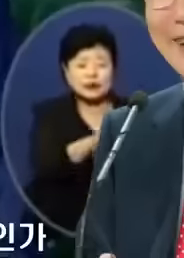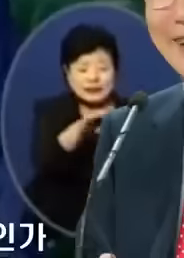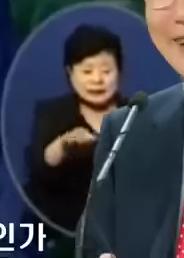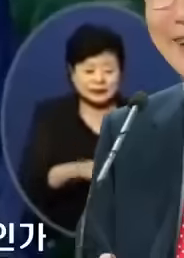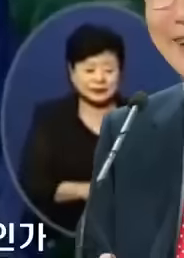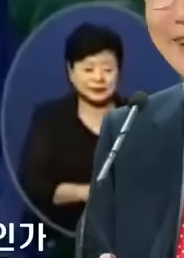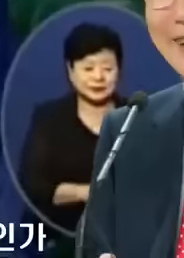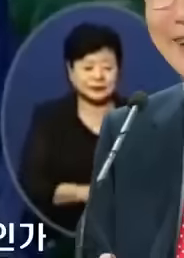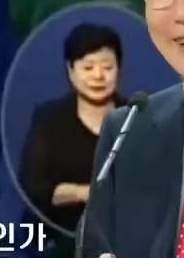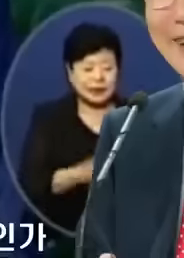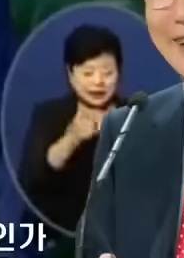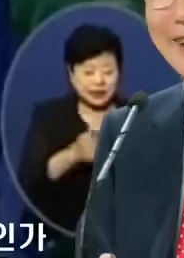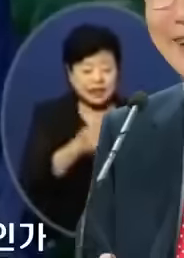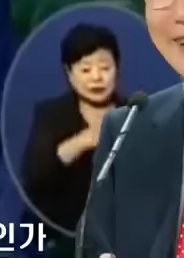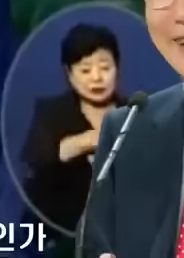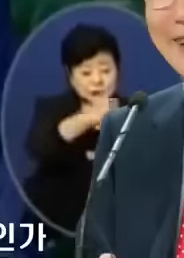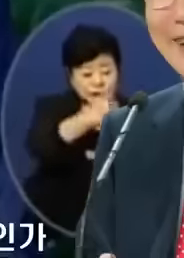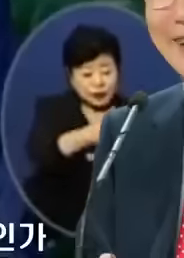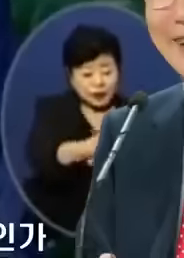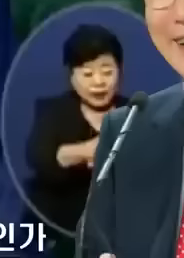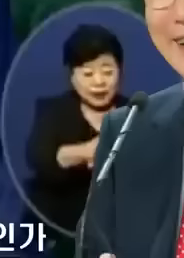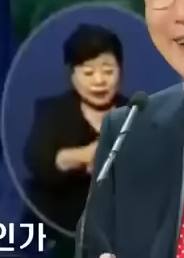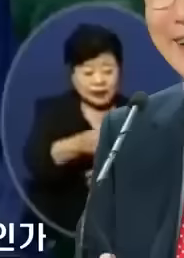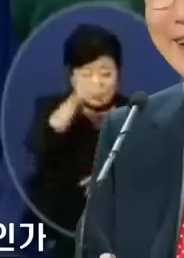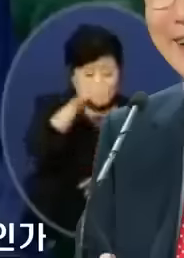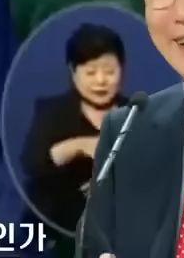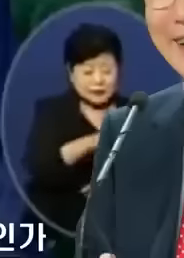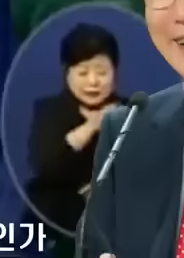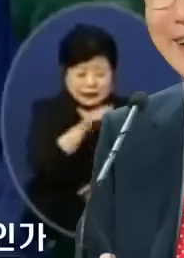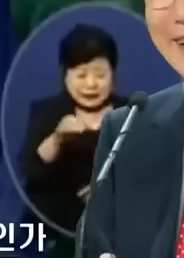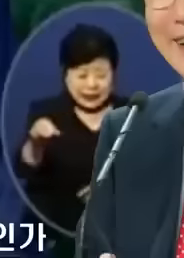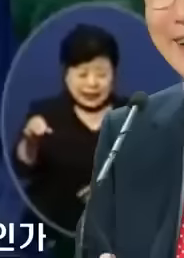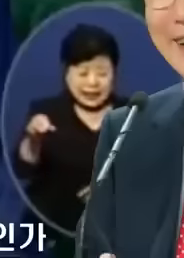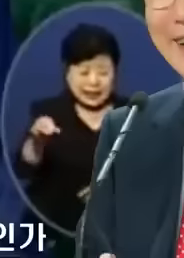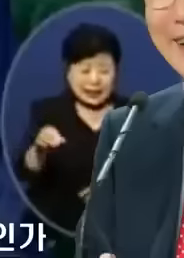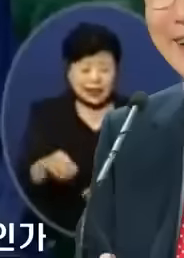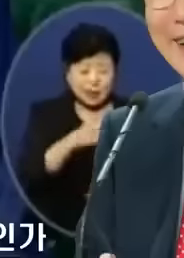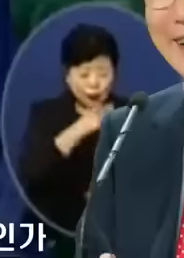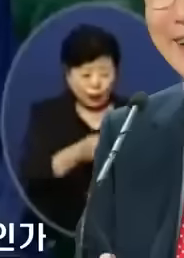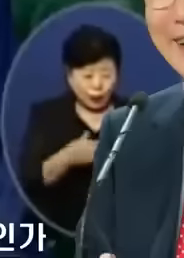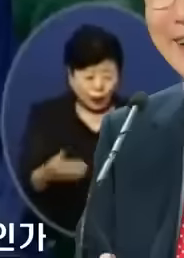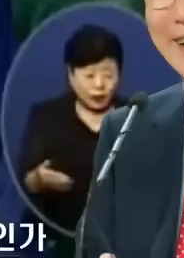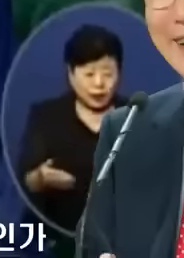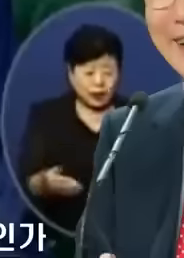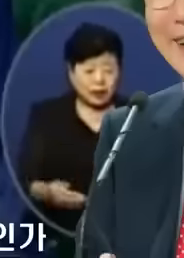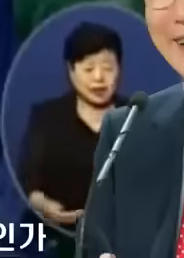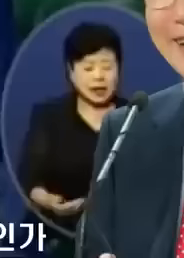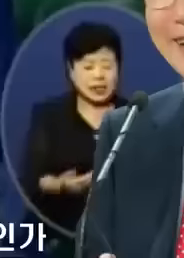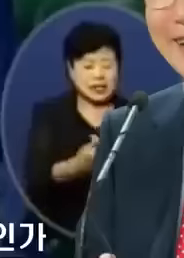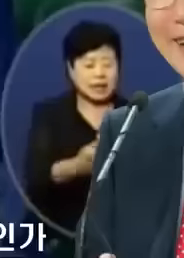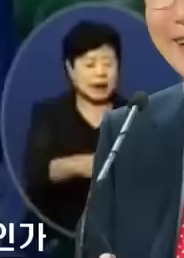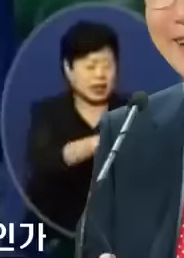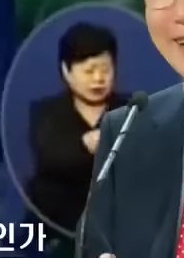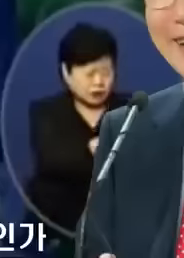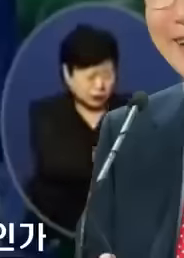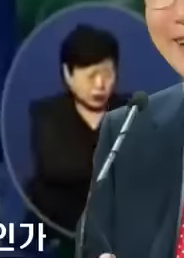우리는 예수 그리스도의 십자가 보혈의